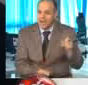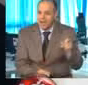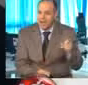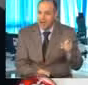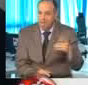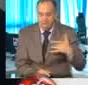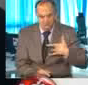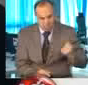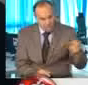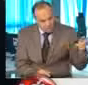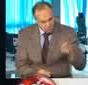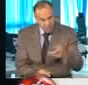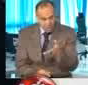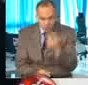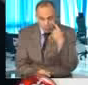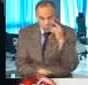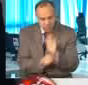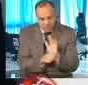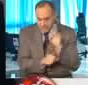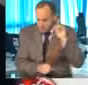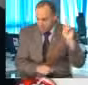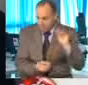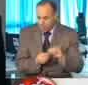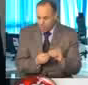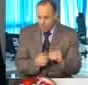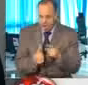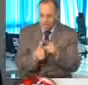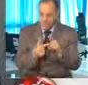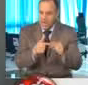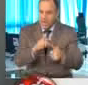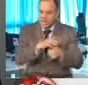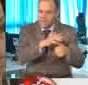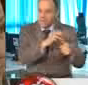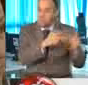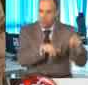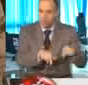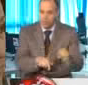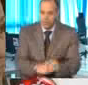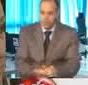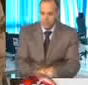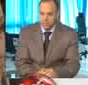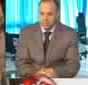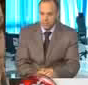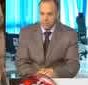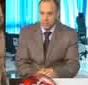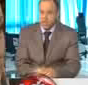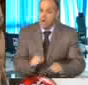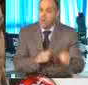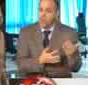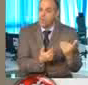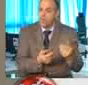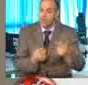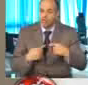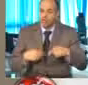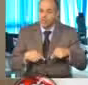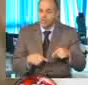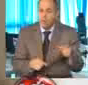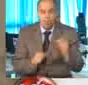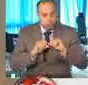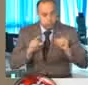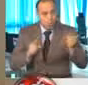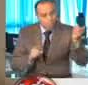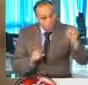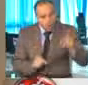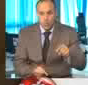الشجاعة الأدبية للاستماع لضحايا النظام اللي كانوا يخدموا فيه. هذا ومن المنتظر انعقاد جلسات علنية